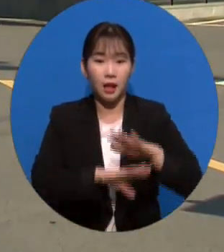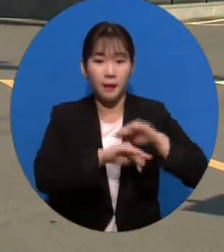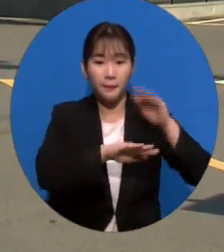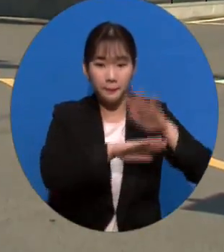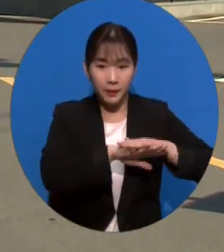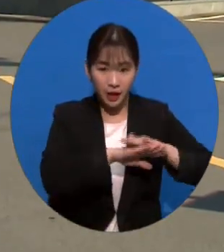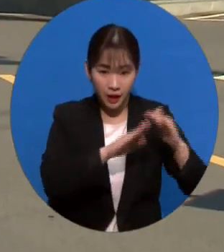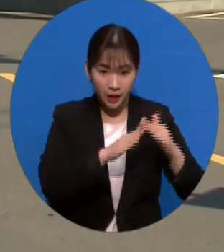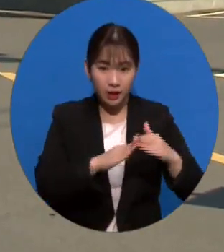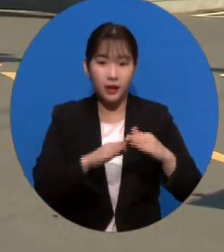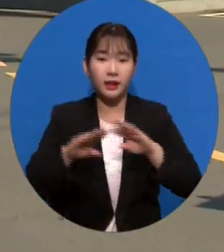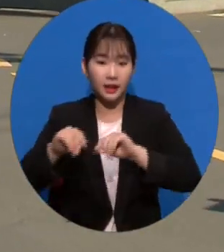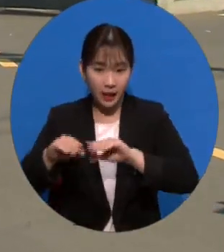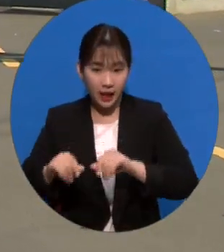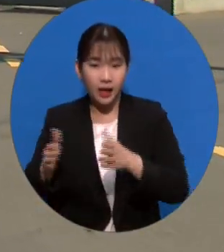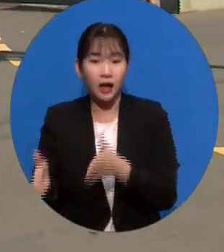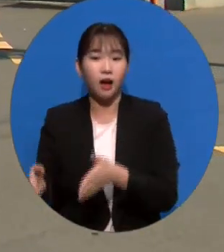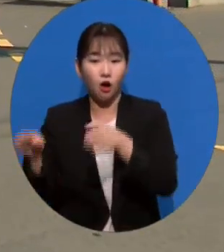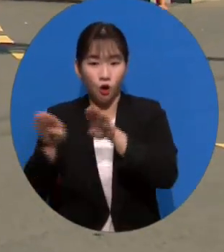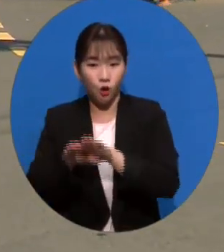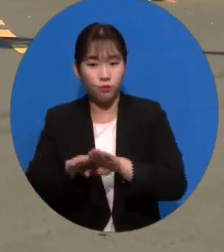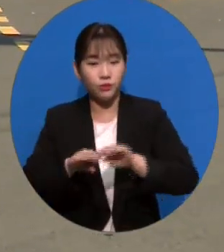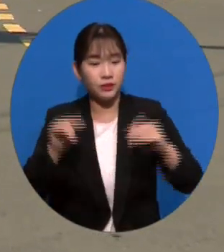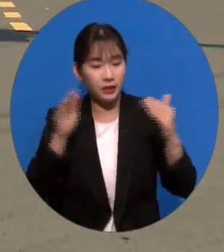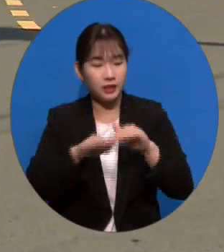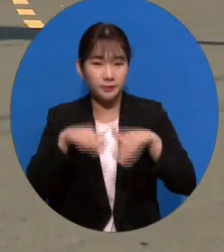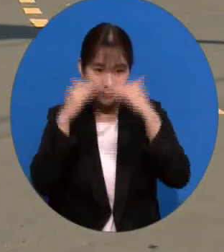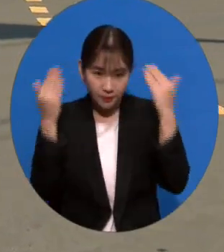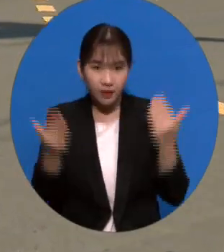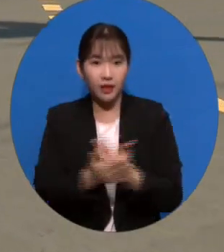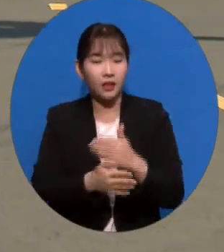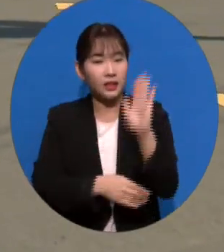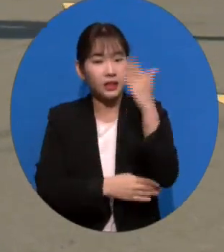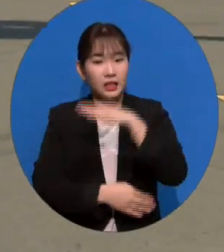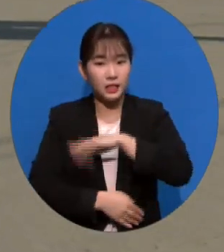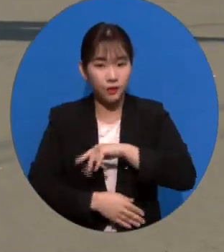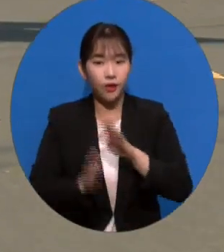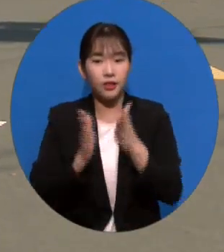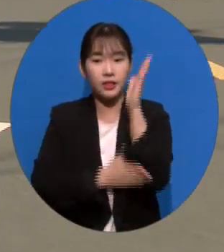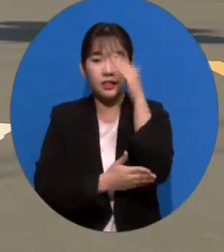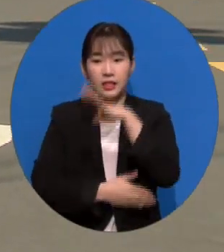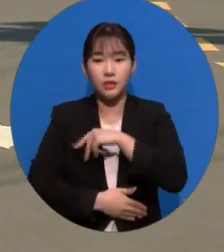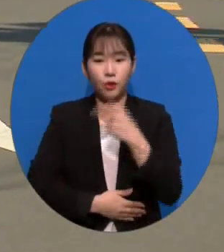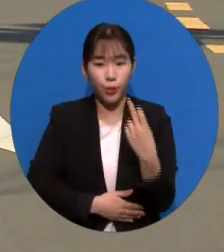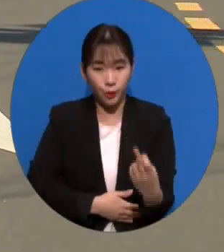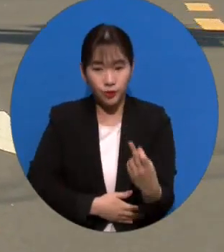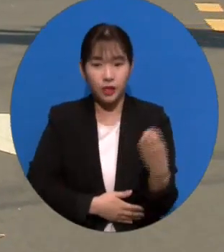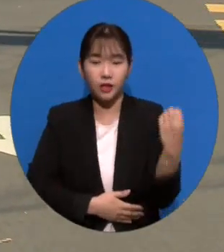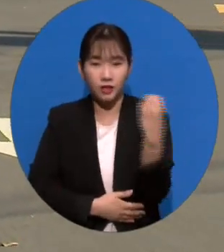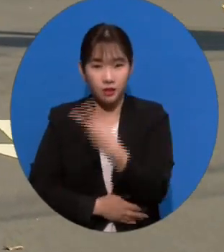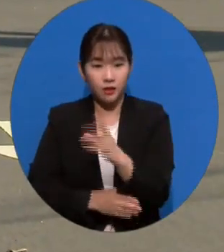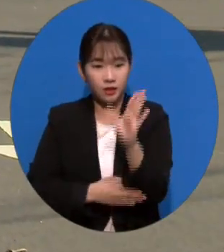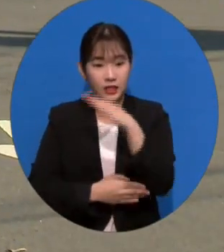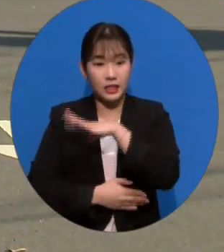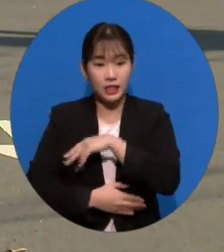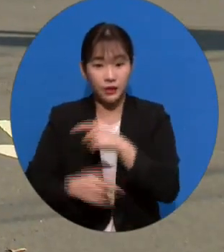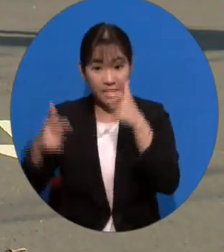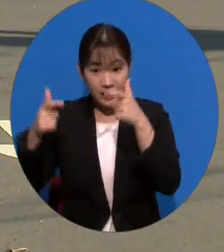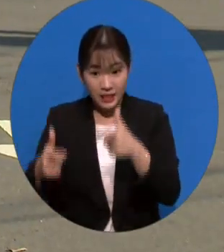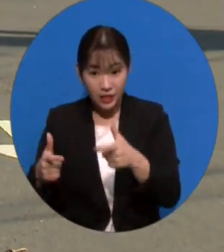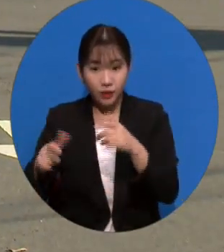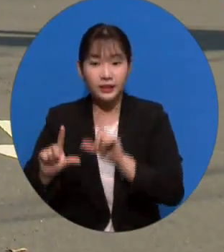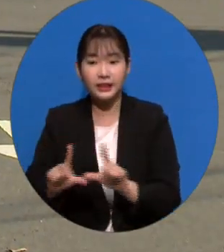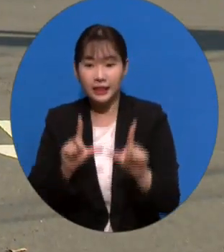농지와 대지 그리고 건물 등 부동산 모두 시의원과 시의원의 동생 그리고 시의원